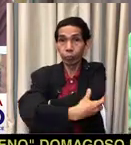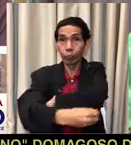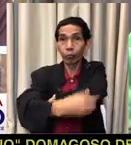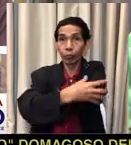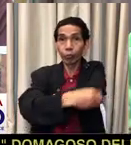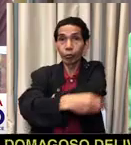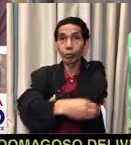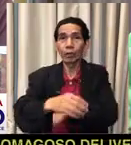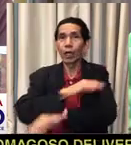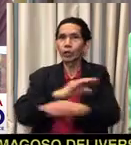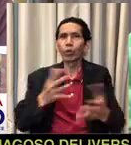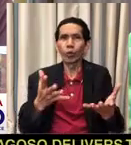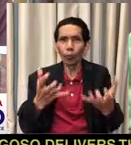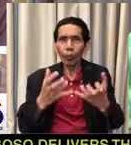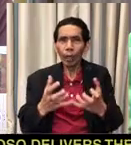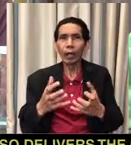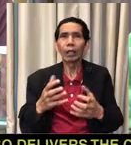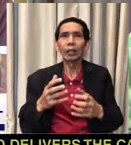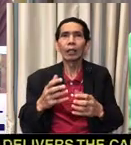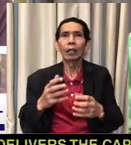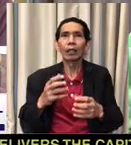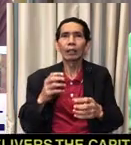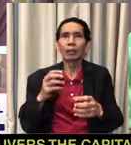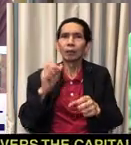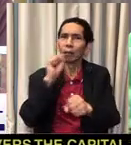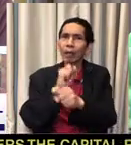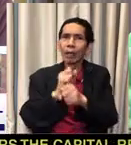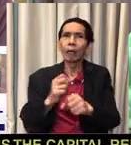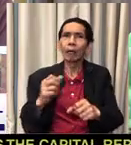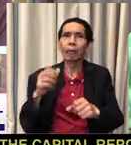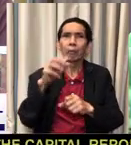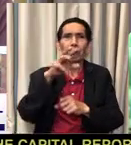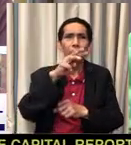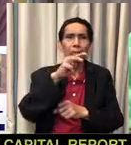Kasi ang ayaw na ayaw ko sa mga pagawaing bayan,